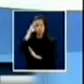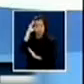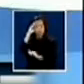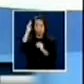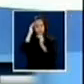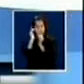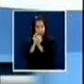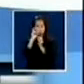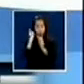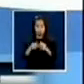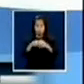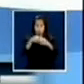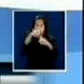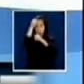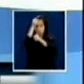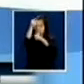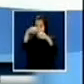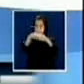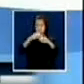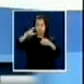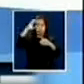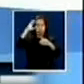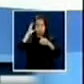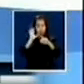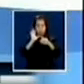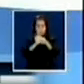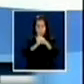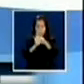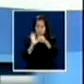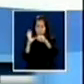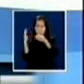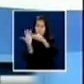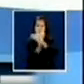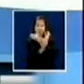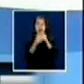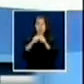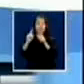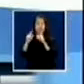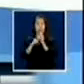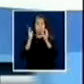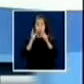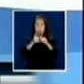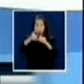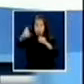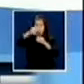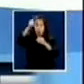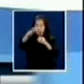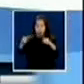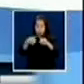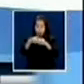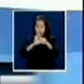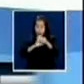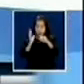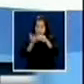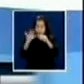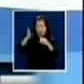เริ่มปิดล้อมพื้นที่การชุมนุมได้ทำให้ไม่มีการนำเอาคนหรือประชาชนต่างๆเนี่ยเข้าม